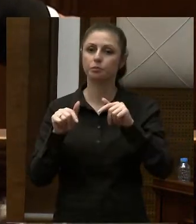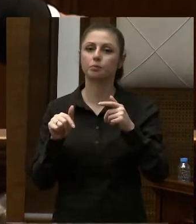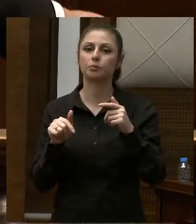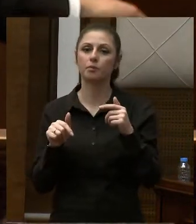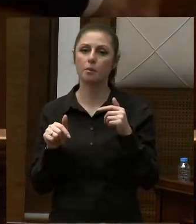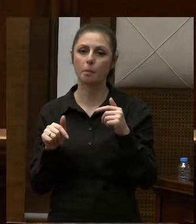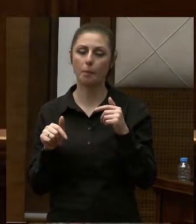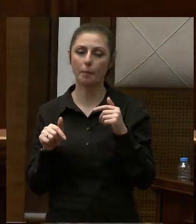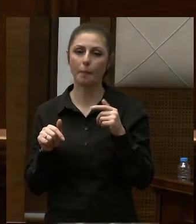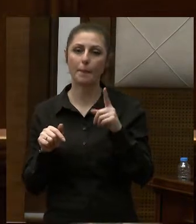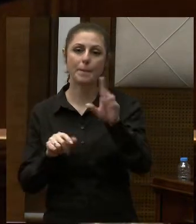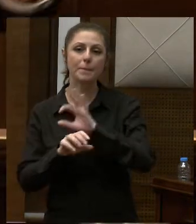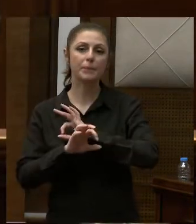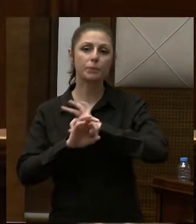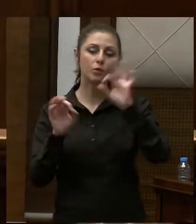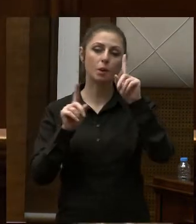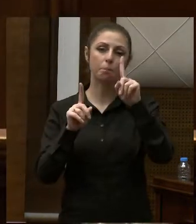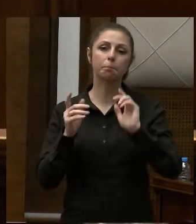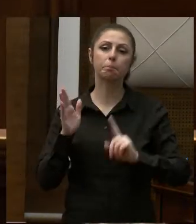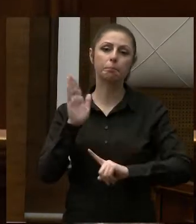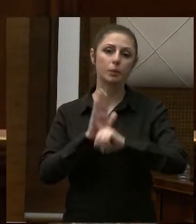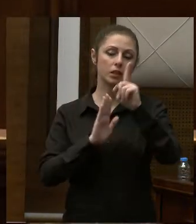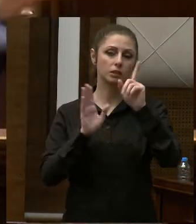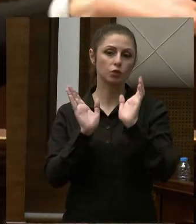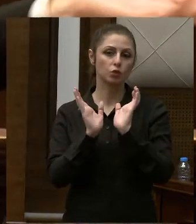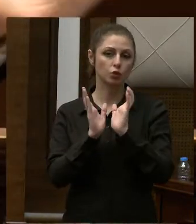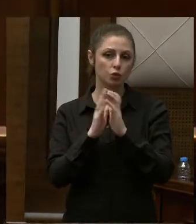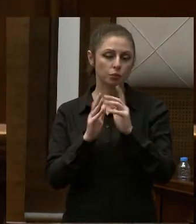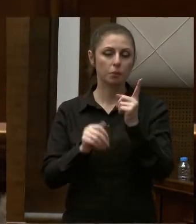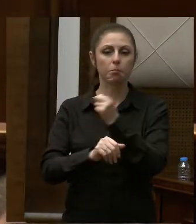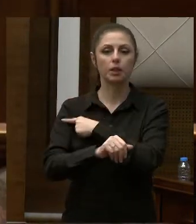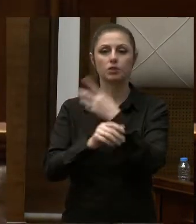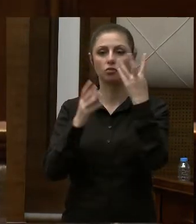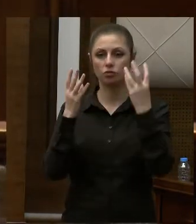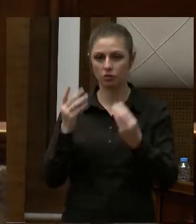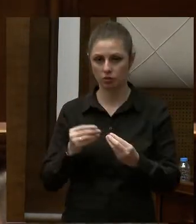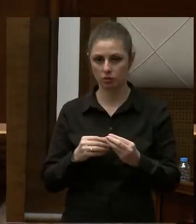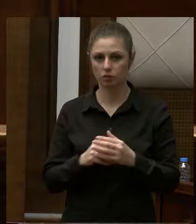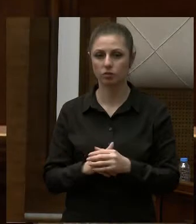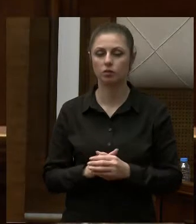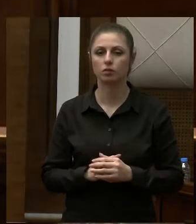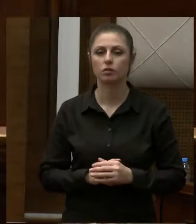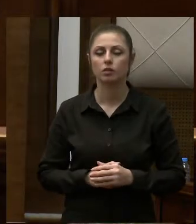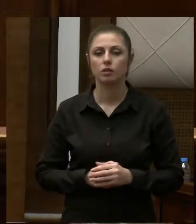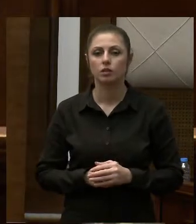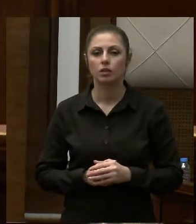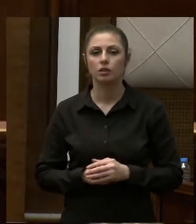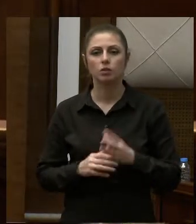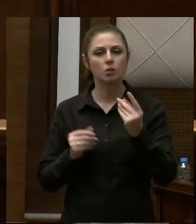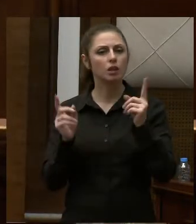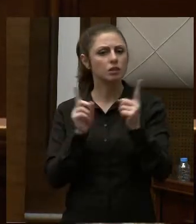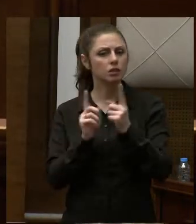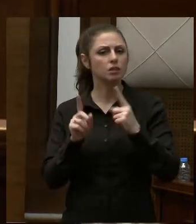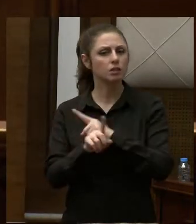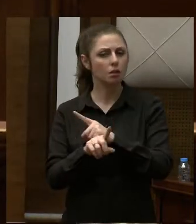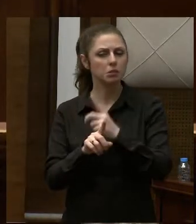takımımız süper bir başarıyla grupta birinci liderliğini devam ettiriyor ve çok kısa zamanda